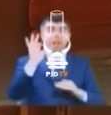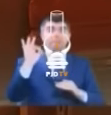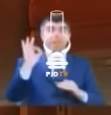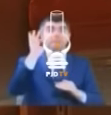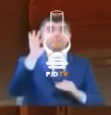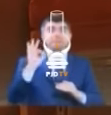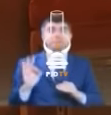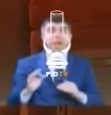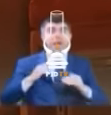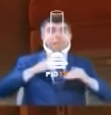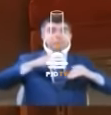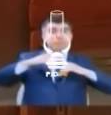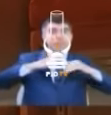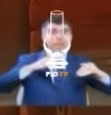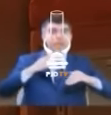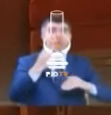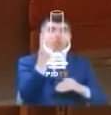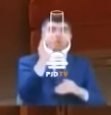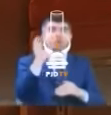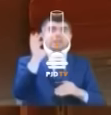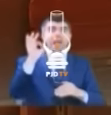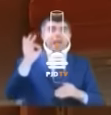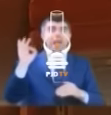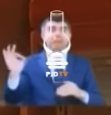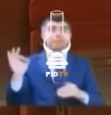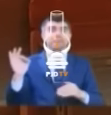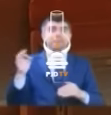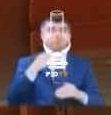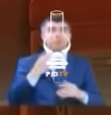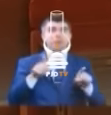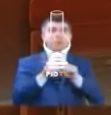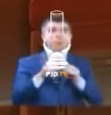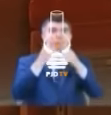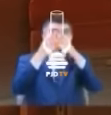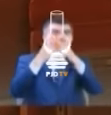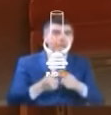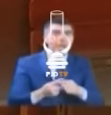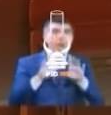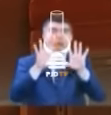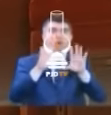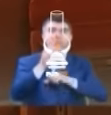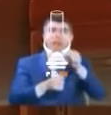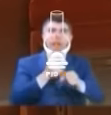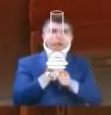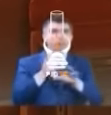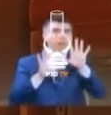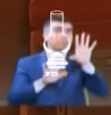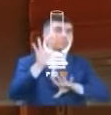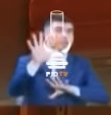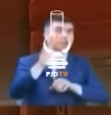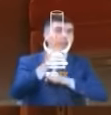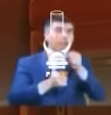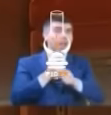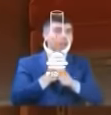يعني الطرق، بمعنى كنتكلموا على 20,000 سيئه. ملي كتقول الميزانيه شي غنديروه في 10 سنوات ولا 15 سنه، لذلك كنديروا